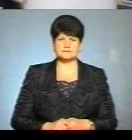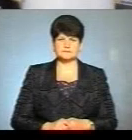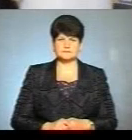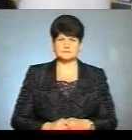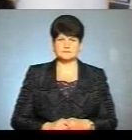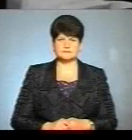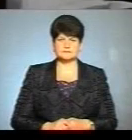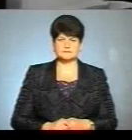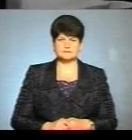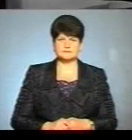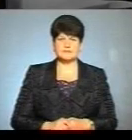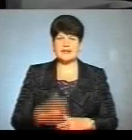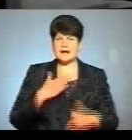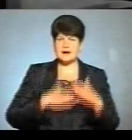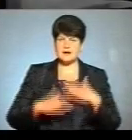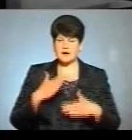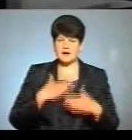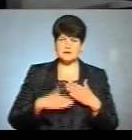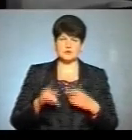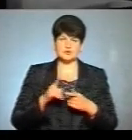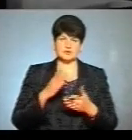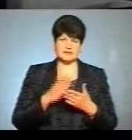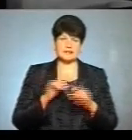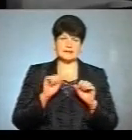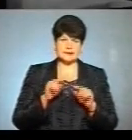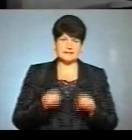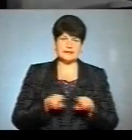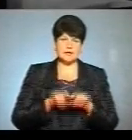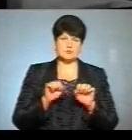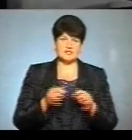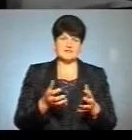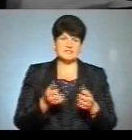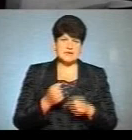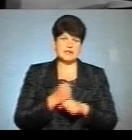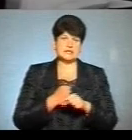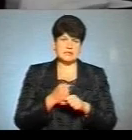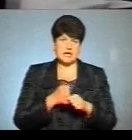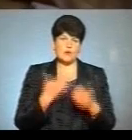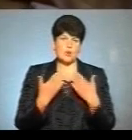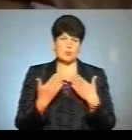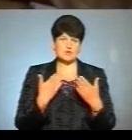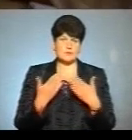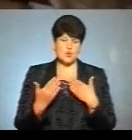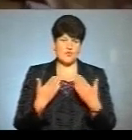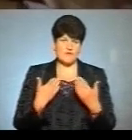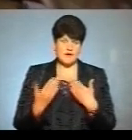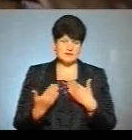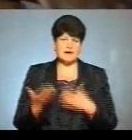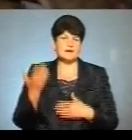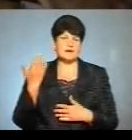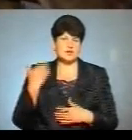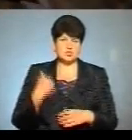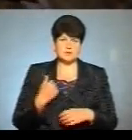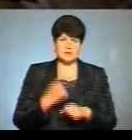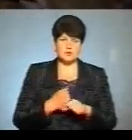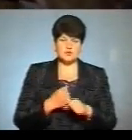собою. Дуже дякую. Рада, що я така вже можливість випити каву з собою, взяти і поспілкуватися. До того ми